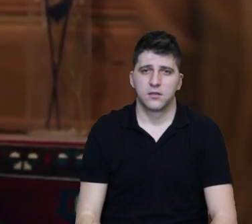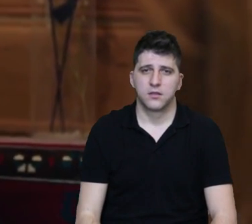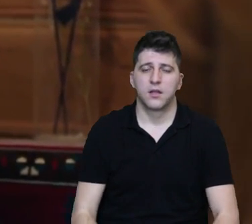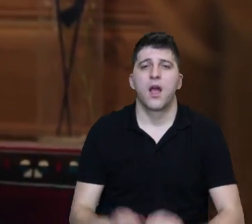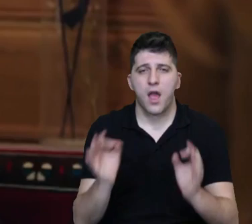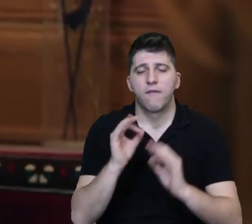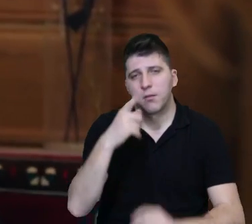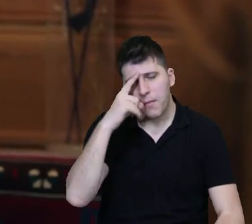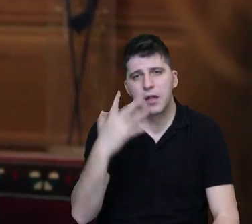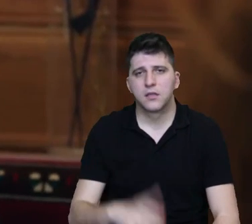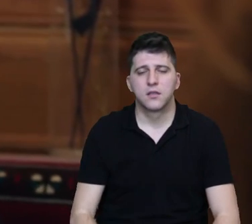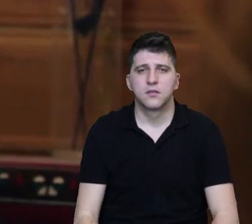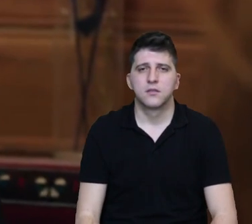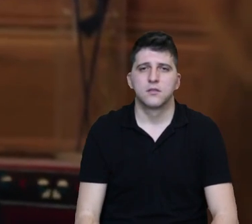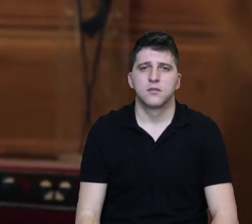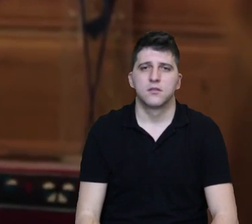Evet, belki.